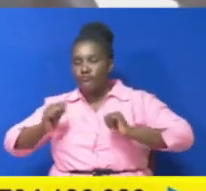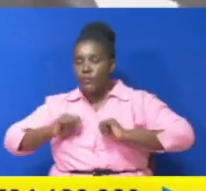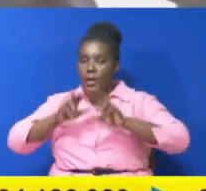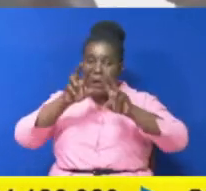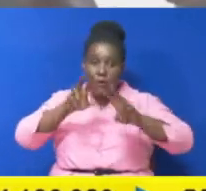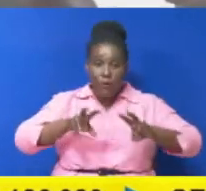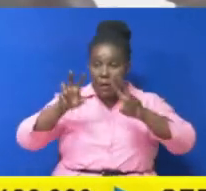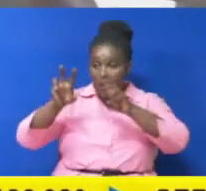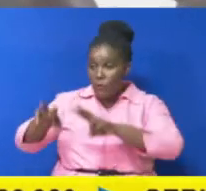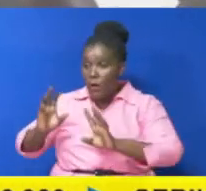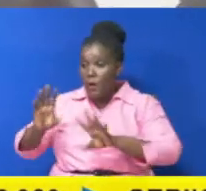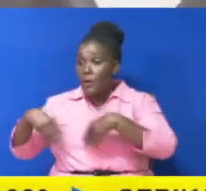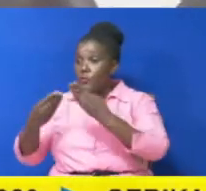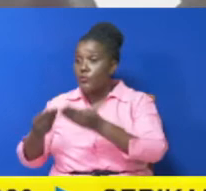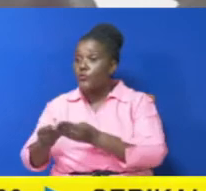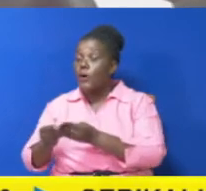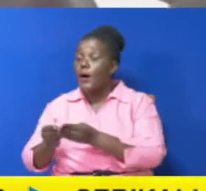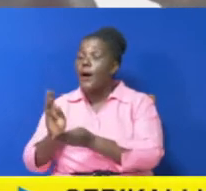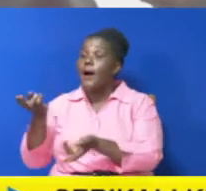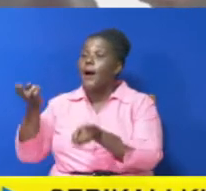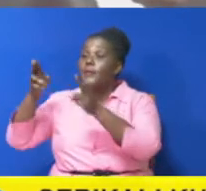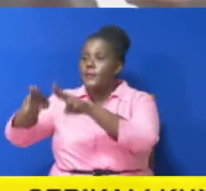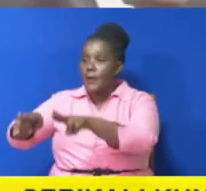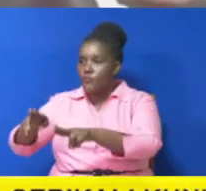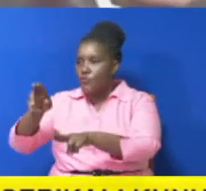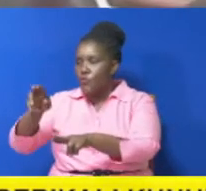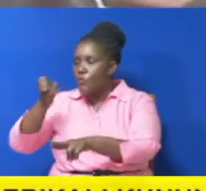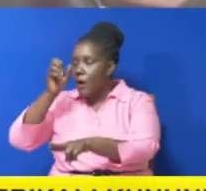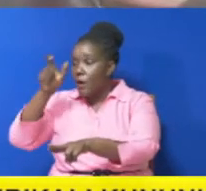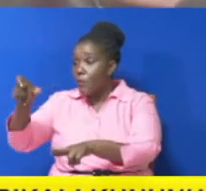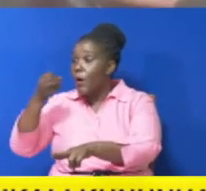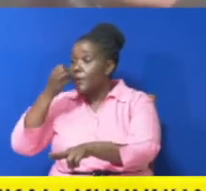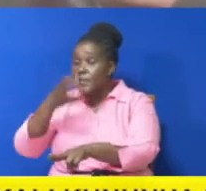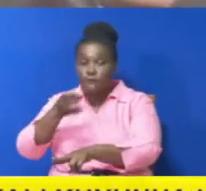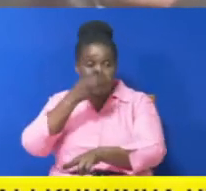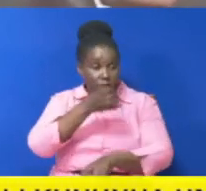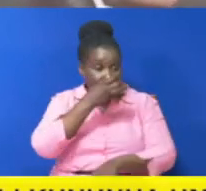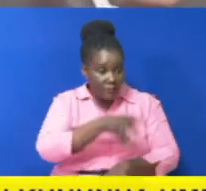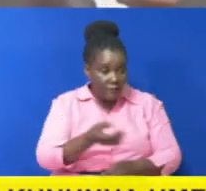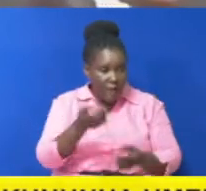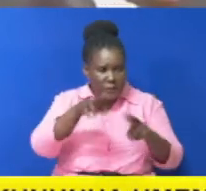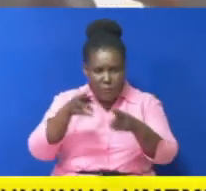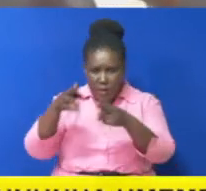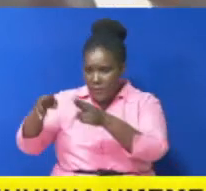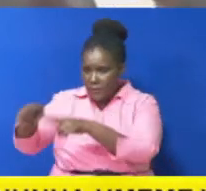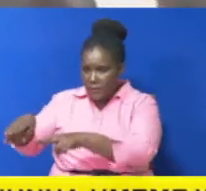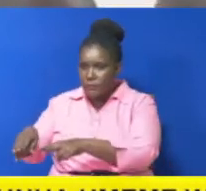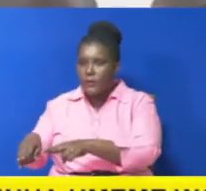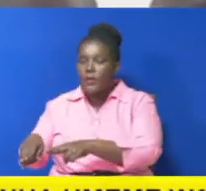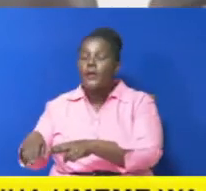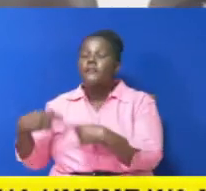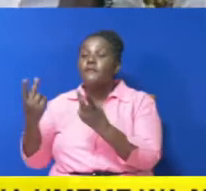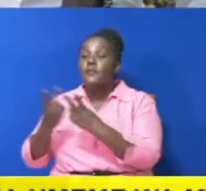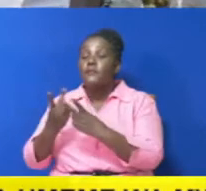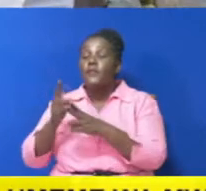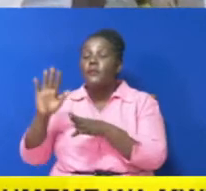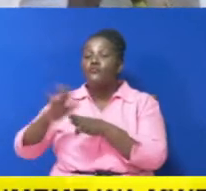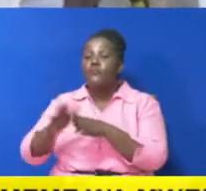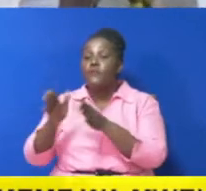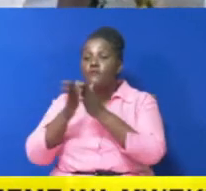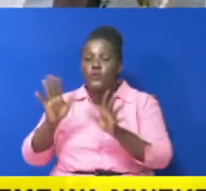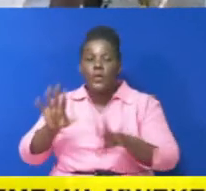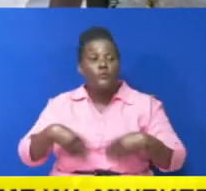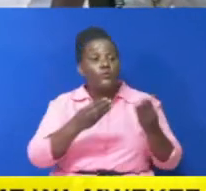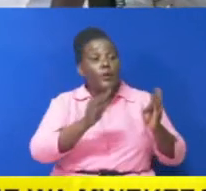adhabu mbalimbali kwa wale ambao hawajafanya kazi yao ipasavyo, hawajatimiza majukumu yao, basi na pia mtumie fursa hiyo